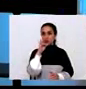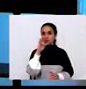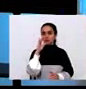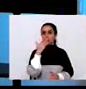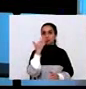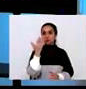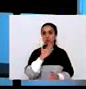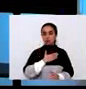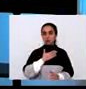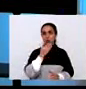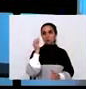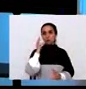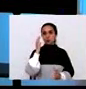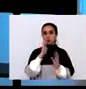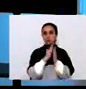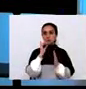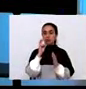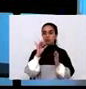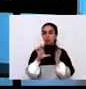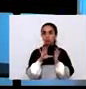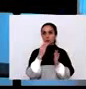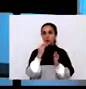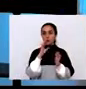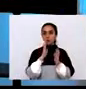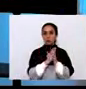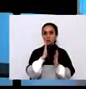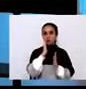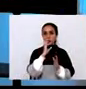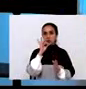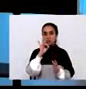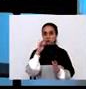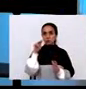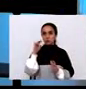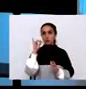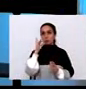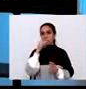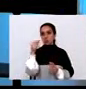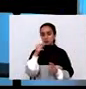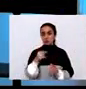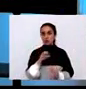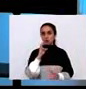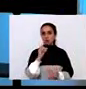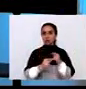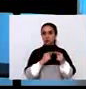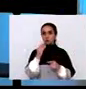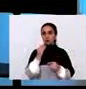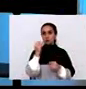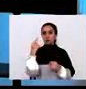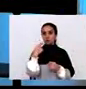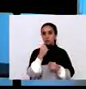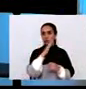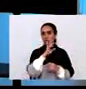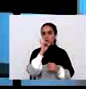Национальной библиотеке Узбекистана, ни в электронных библиотеках. Родительный падеж при отрицании. На следующей неделе